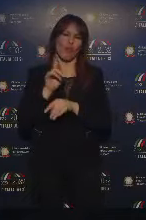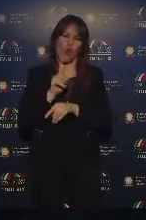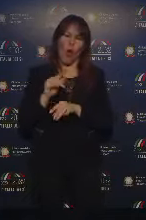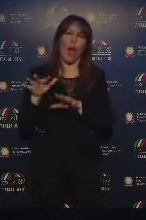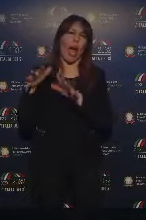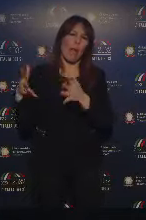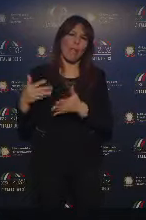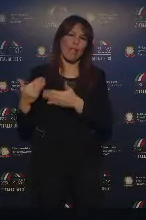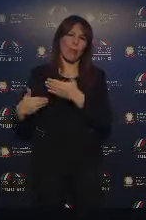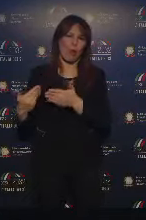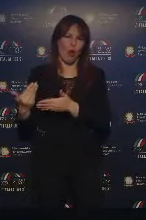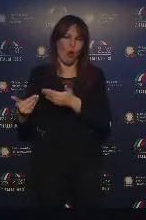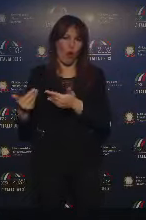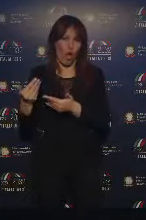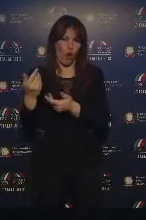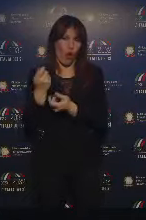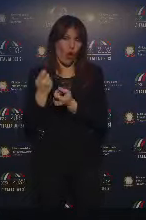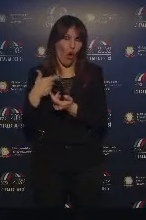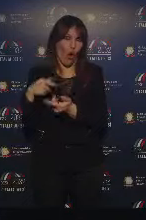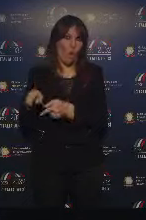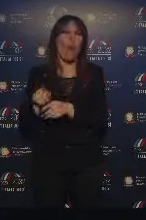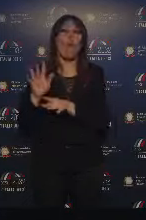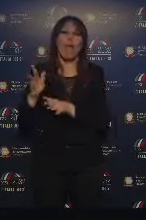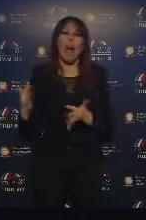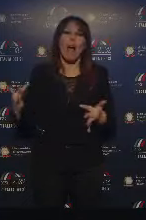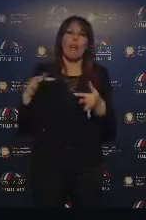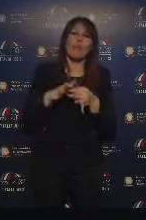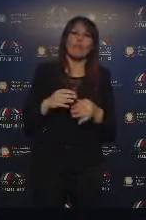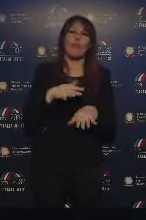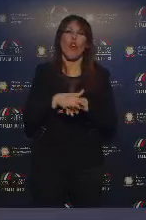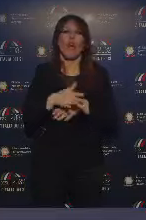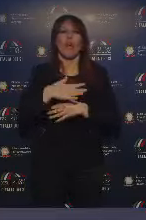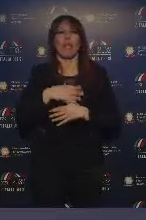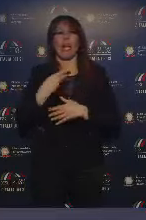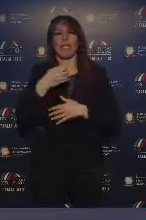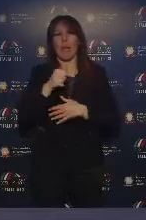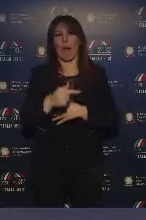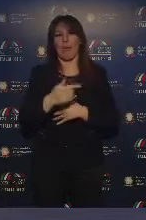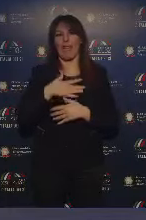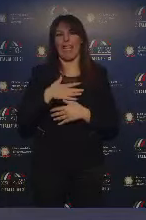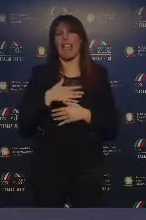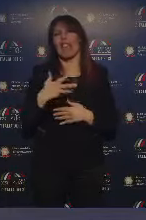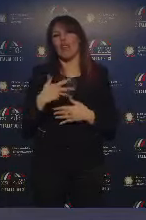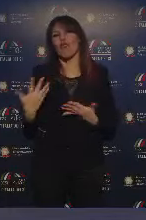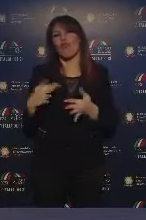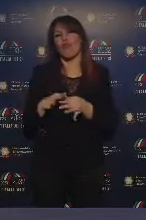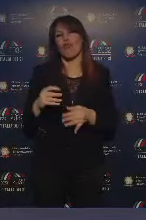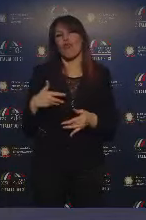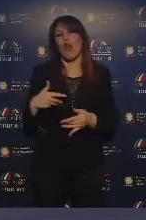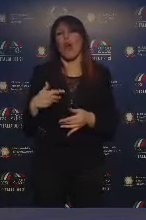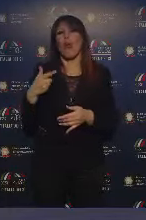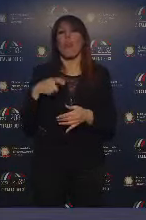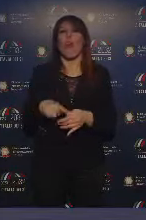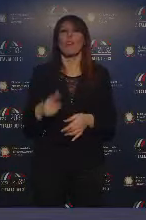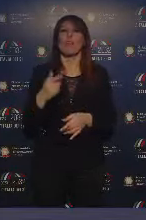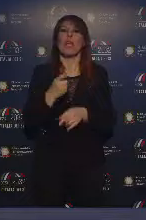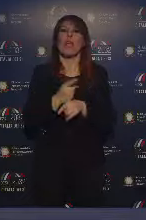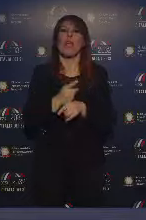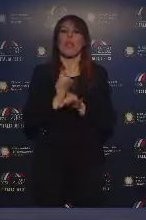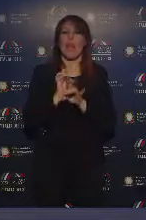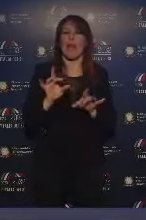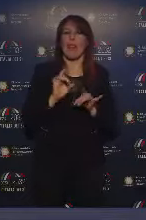economico però è anche di rimbalzo competenza del MIT perché l'indipendenza l'autosufficienza